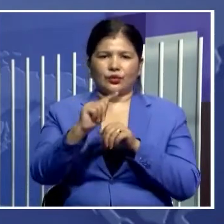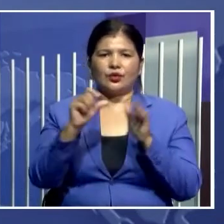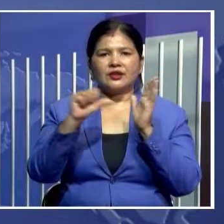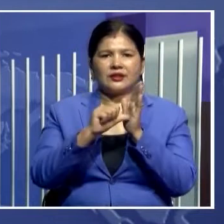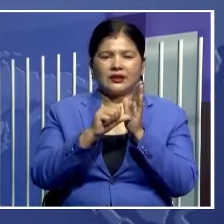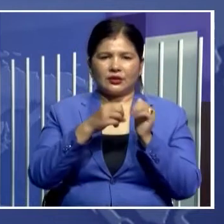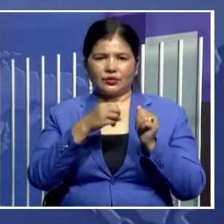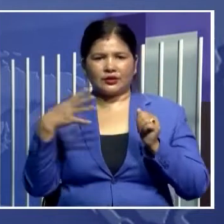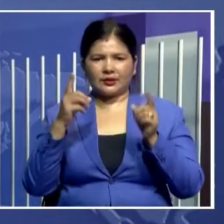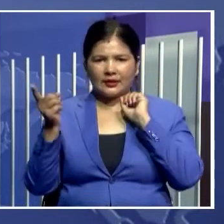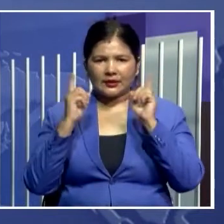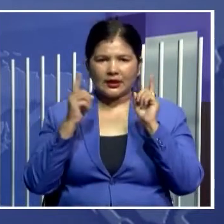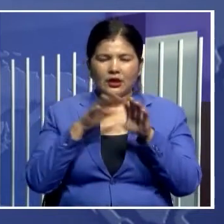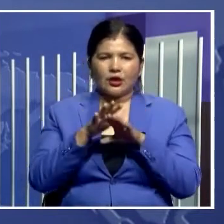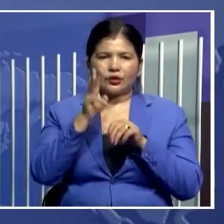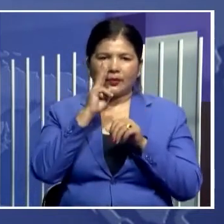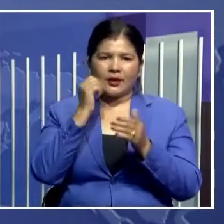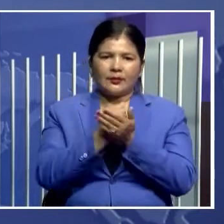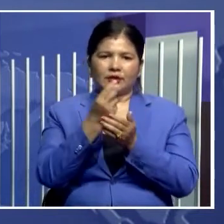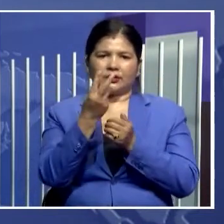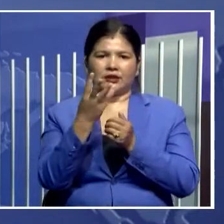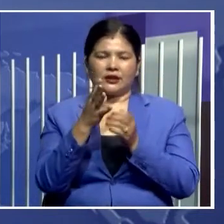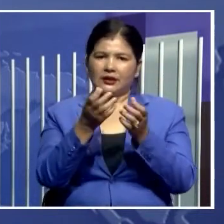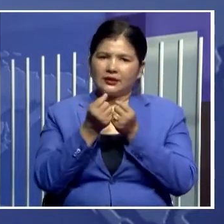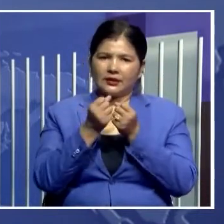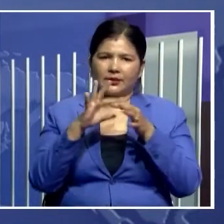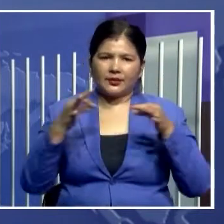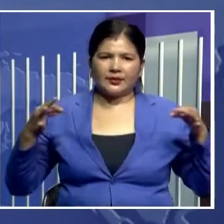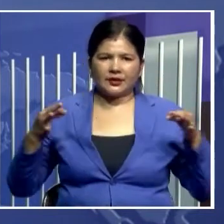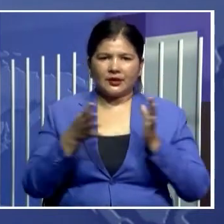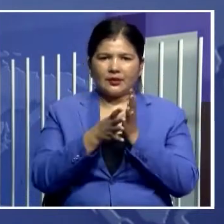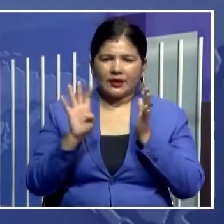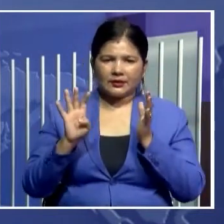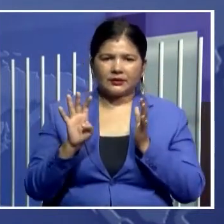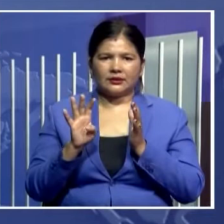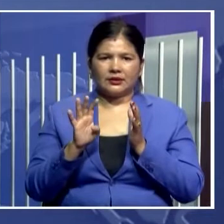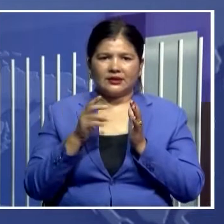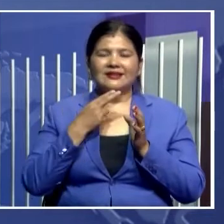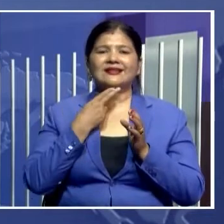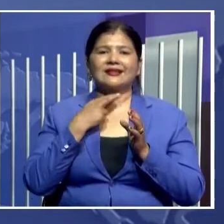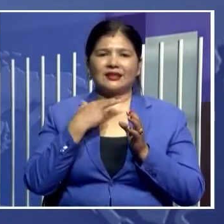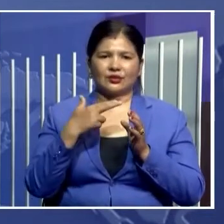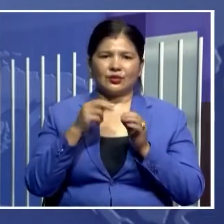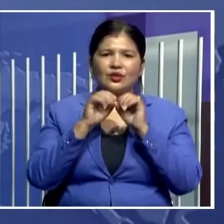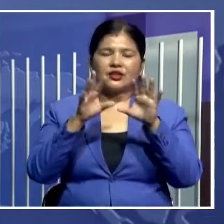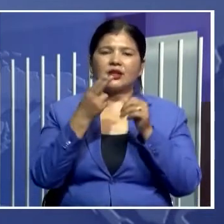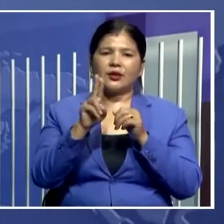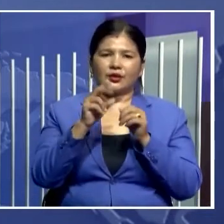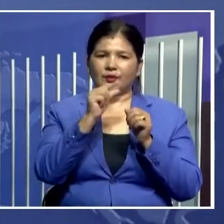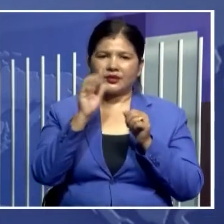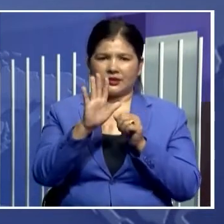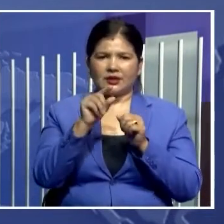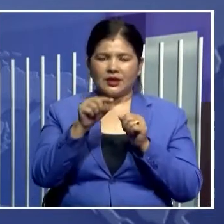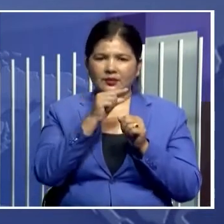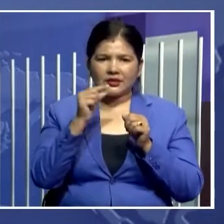रहेको सुर्खेतका पालिकाहरूमा एकदमै मतगणनालाई लिएर विभिन्न खालबाट चासो चर्चाहरू भइरहेको सन्दर्भ छ। यही